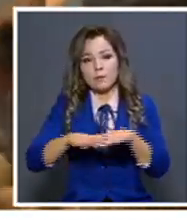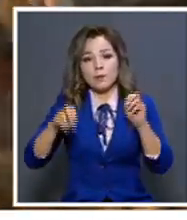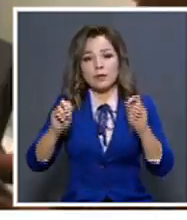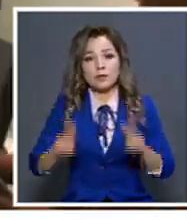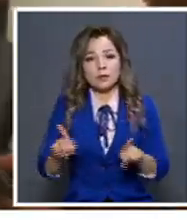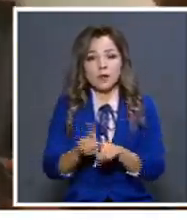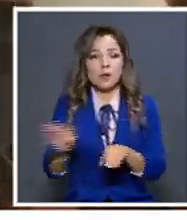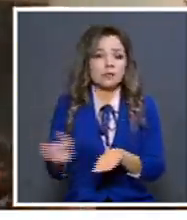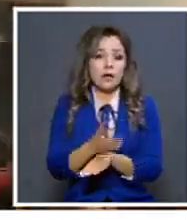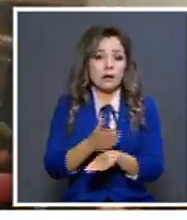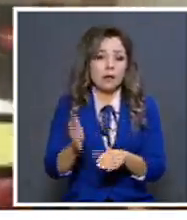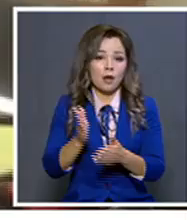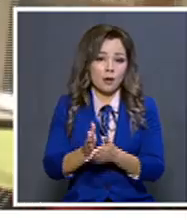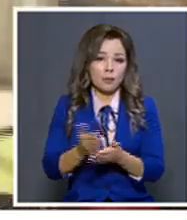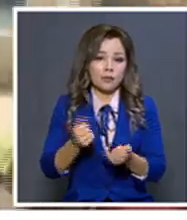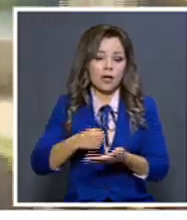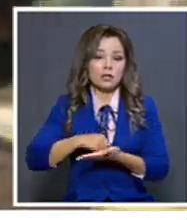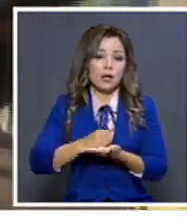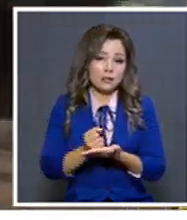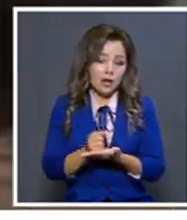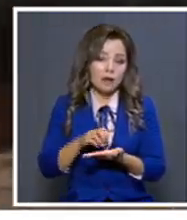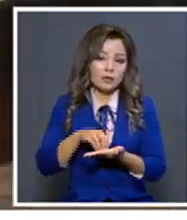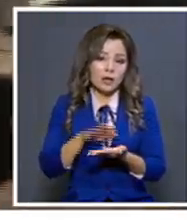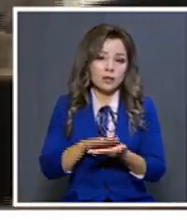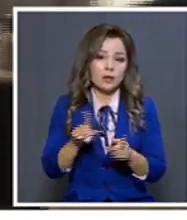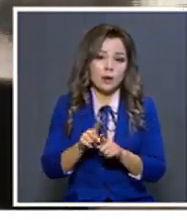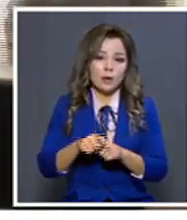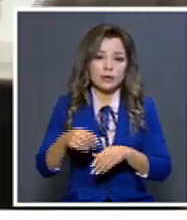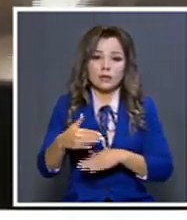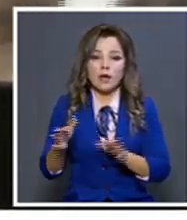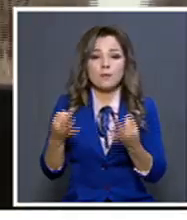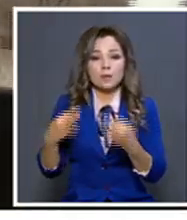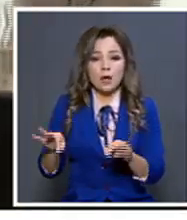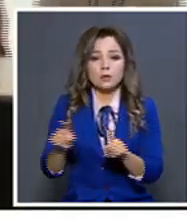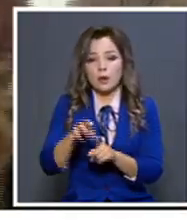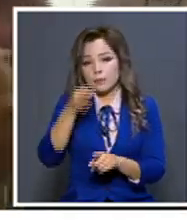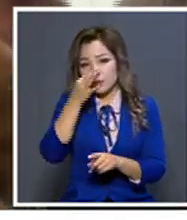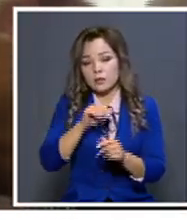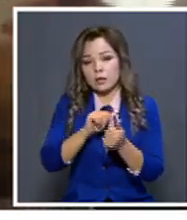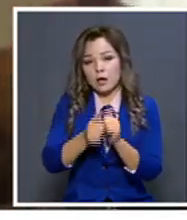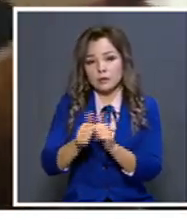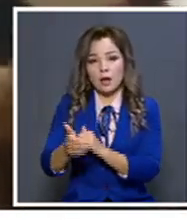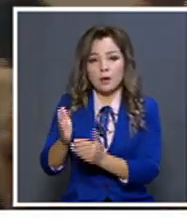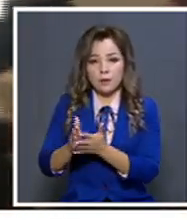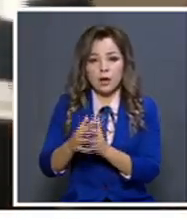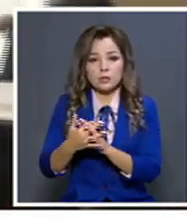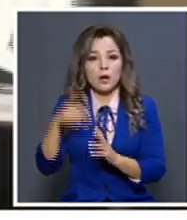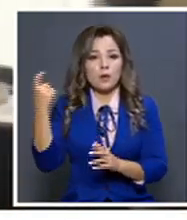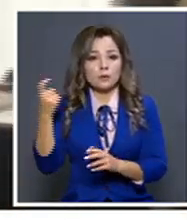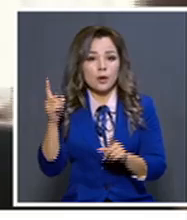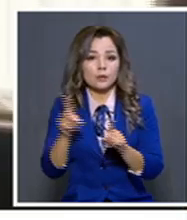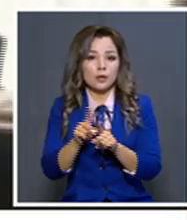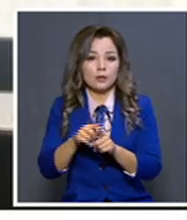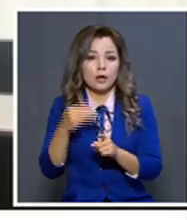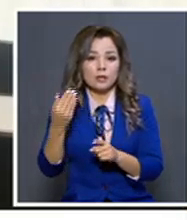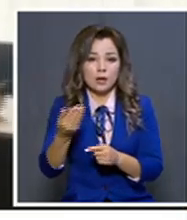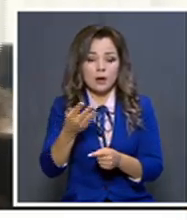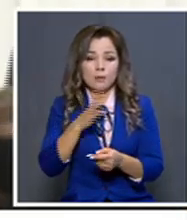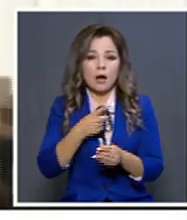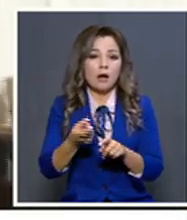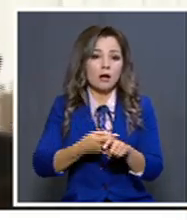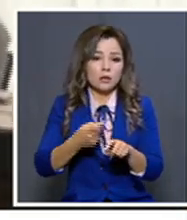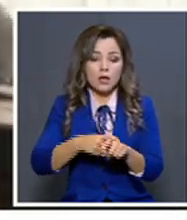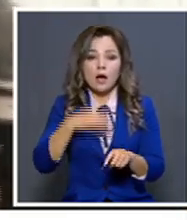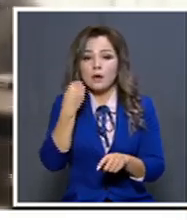сұрыпталуы, тұқымды сертификаттау және тіркеу шарттары бойынша өзара тәжірибе алмасты. Шаруа қожалықтарының иелерін голланд әріптестерінің